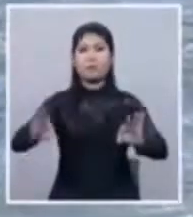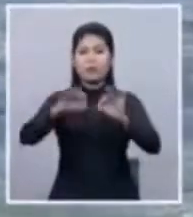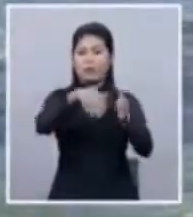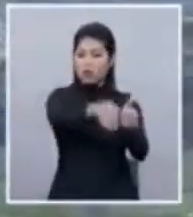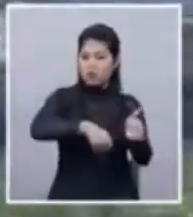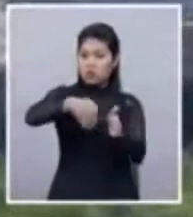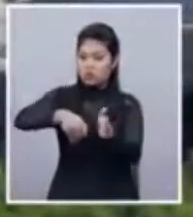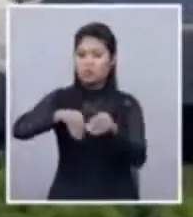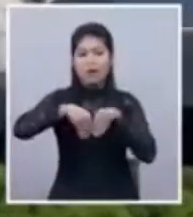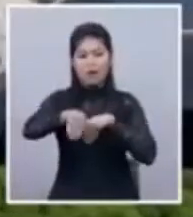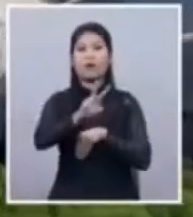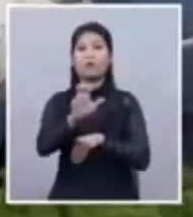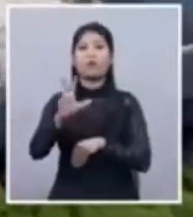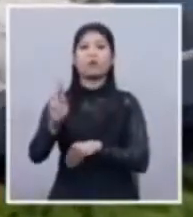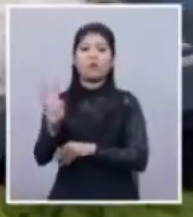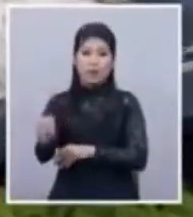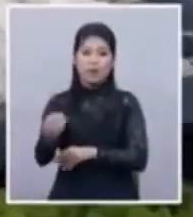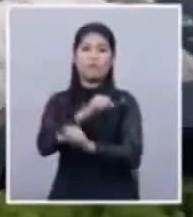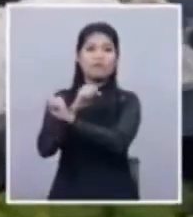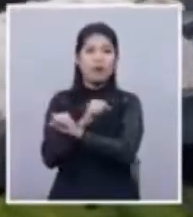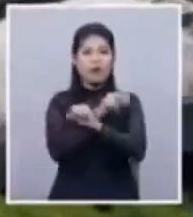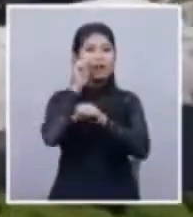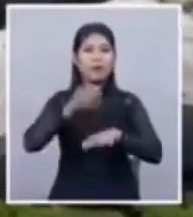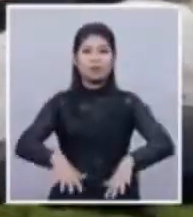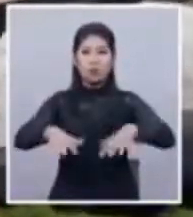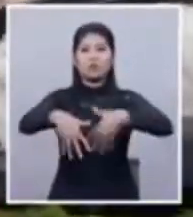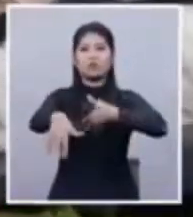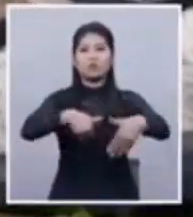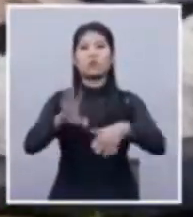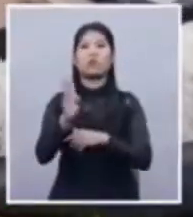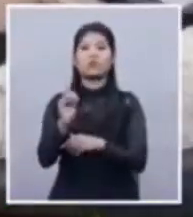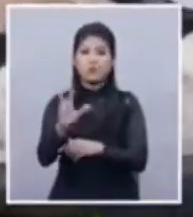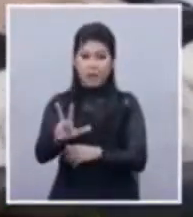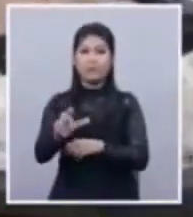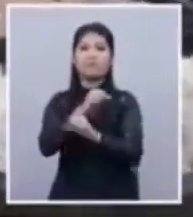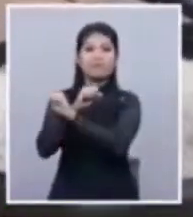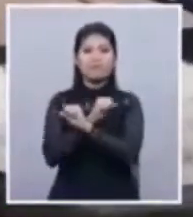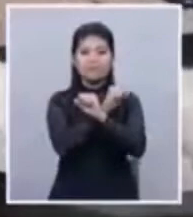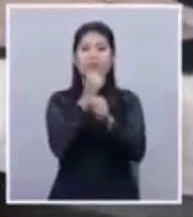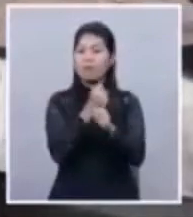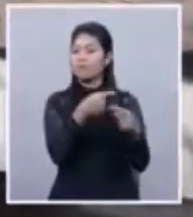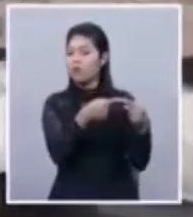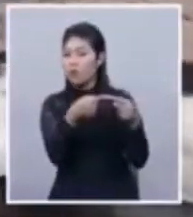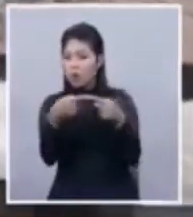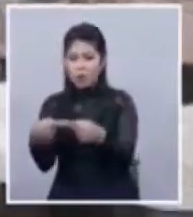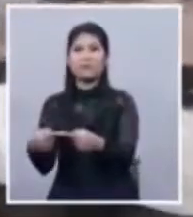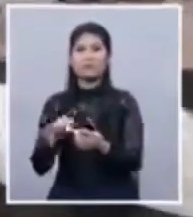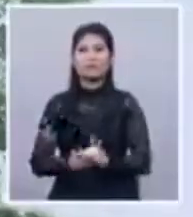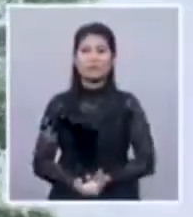ว่า300กิโลเมตรค่ะเพื่อที่จะป้องกันน้ำท่วมใน63ชุมชนและยังเดินหน้าทำต่อเนื่องในพื้นที่อื่นด้วย